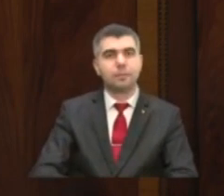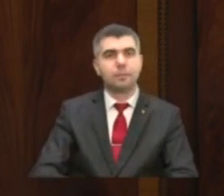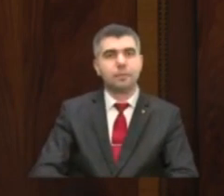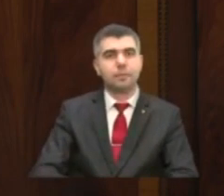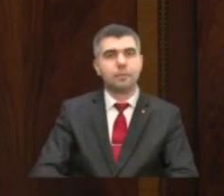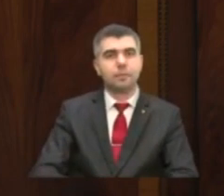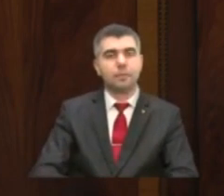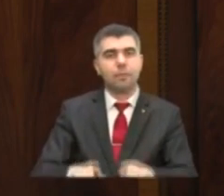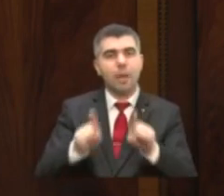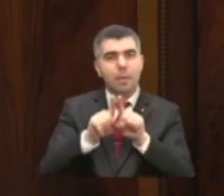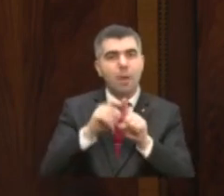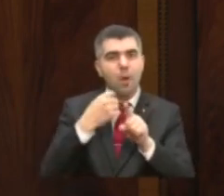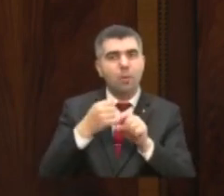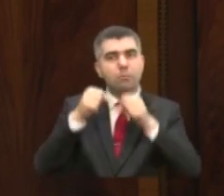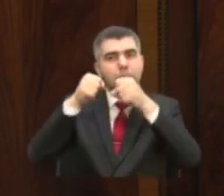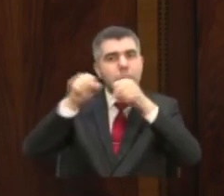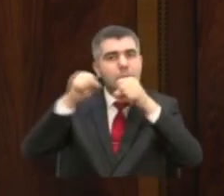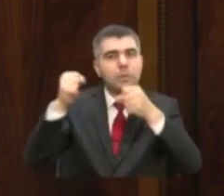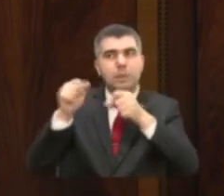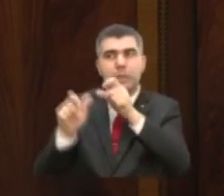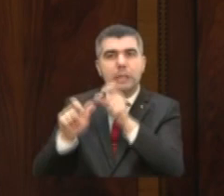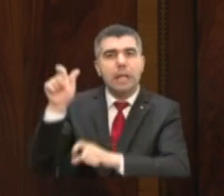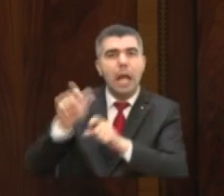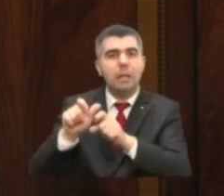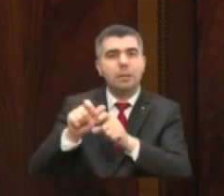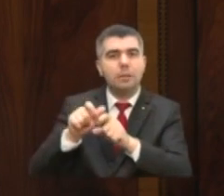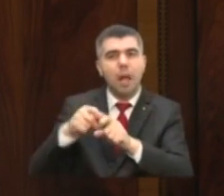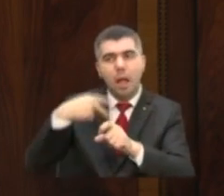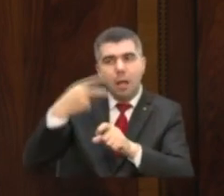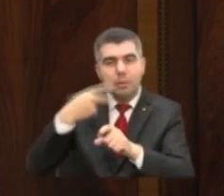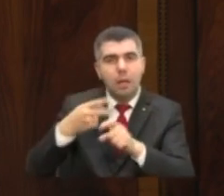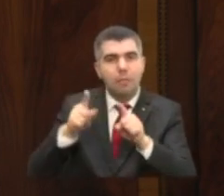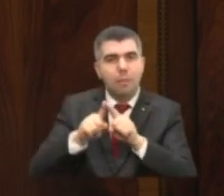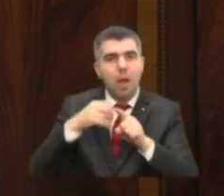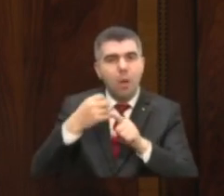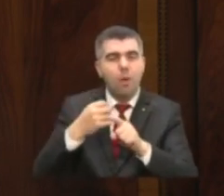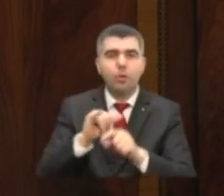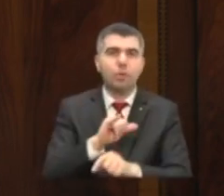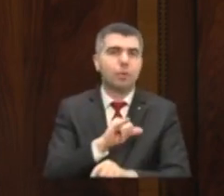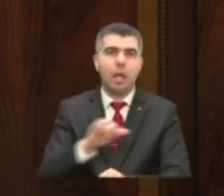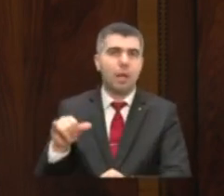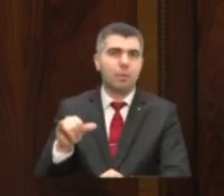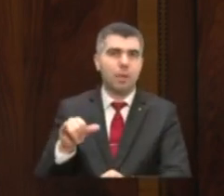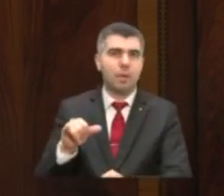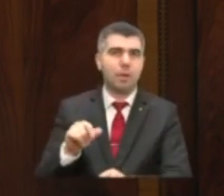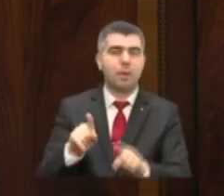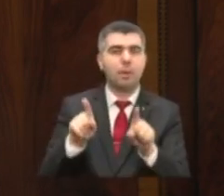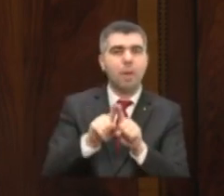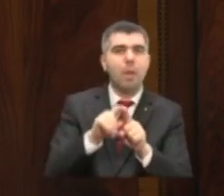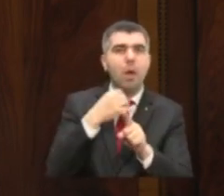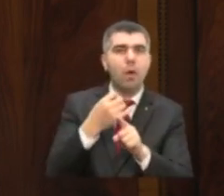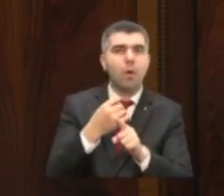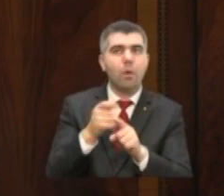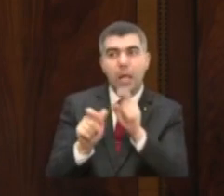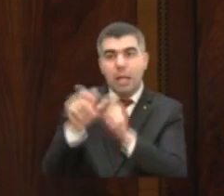التعامل ديالكم مع الحراك الشعبي صفر، تهيجون الشارع وكأنكم تقتاتون من الحراك منين